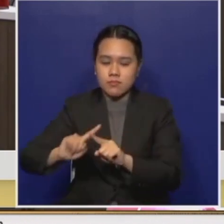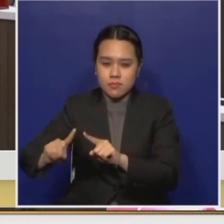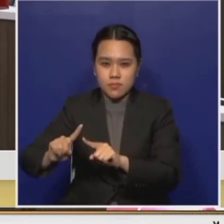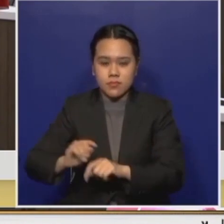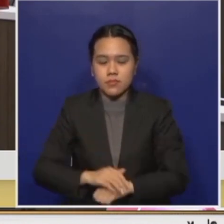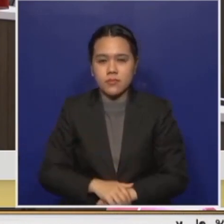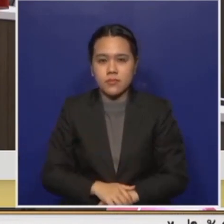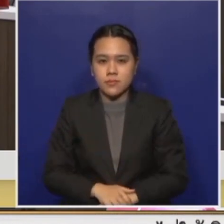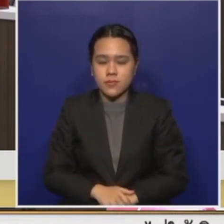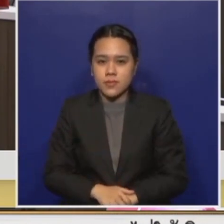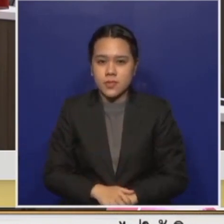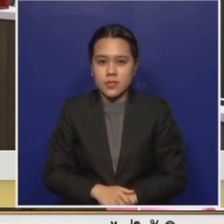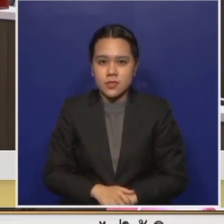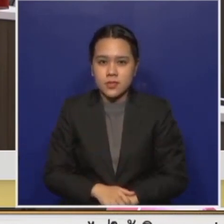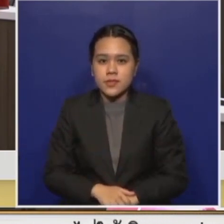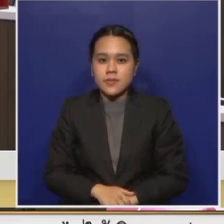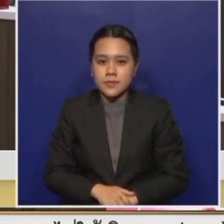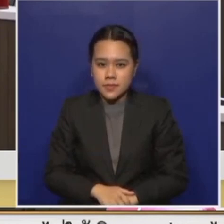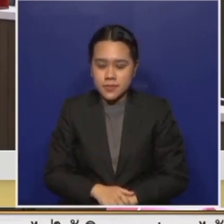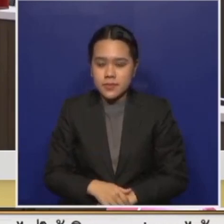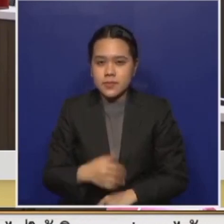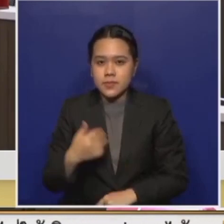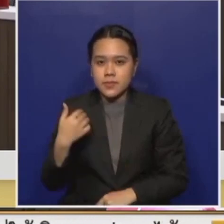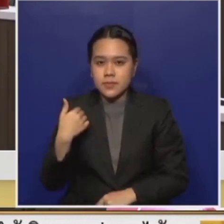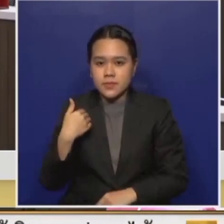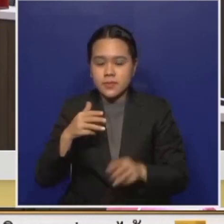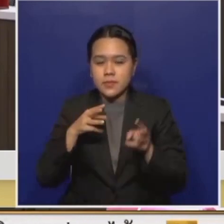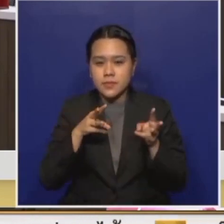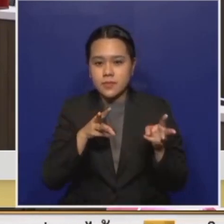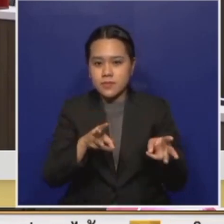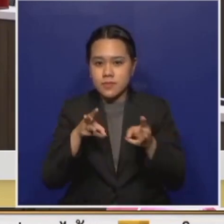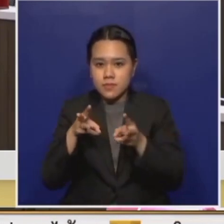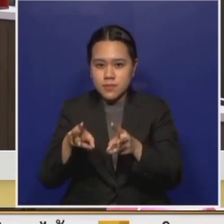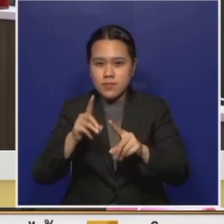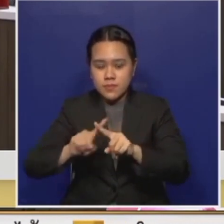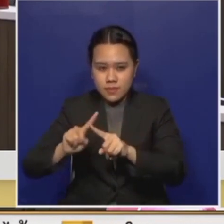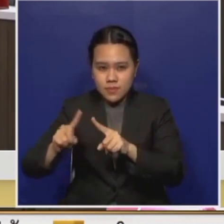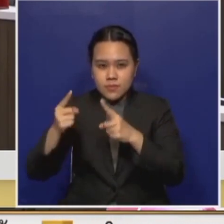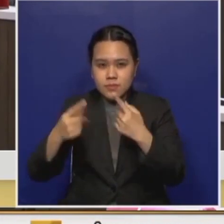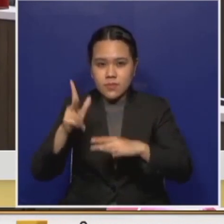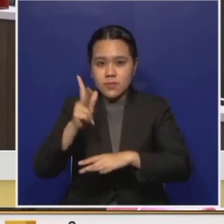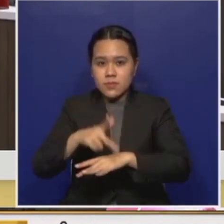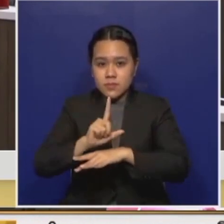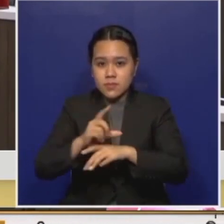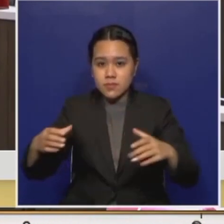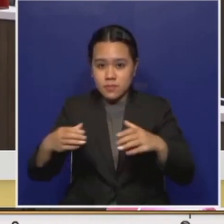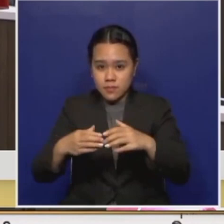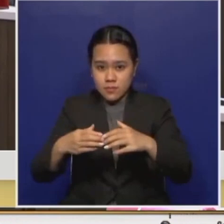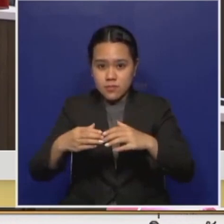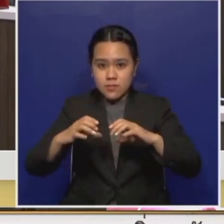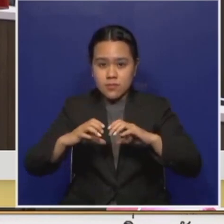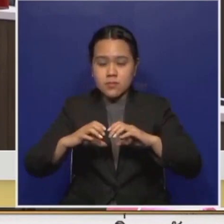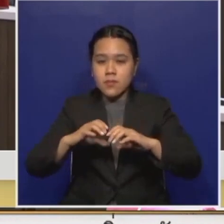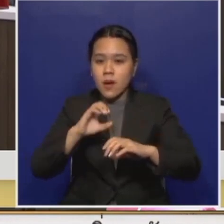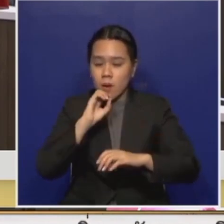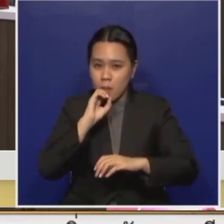ผมเคยหิบแวทางที่ท่านประทานวปยได้นำเสนอไปแต่จนมาตอกย้ำอกคร